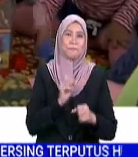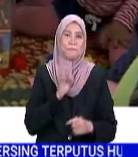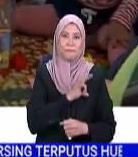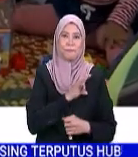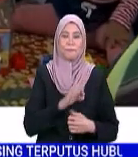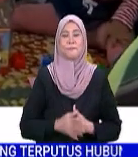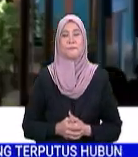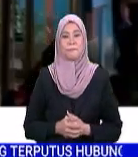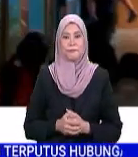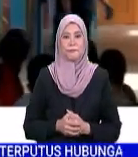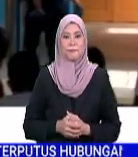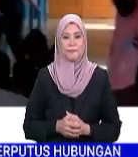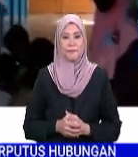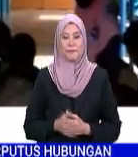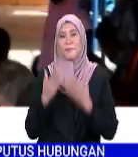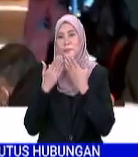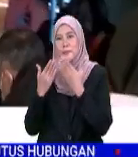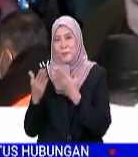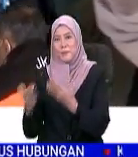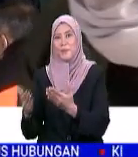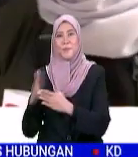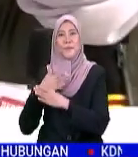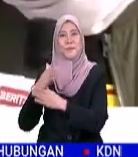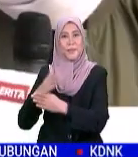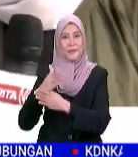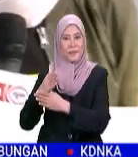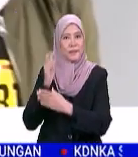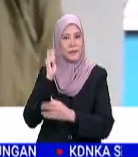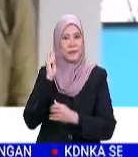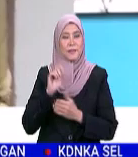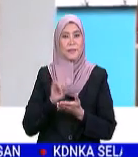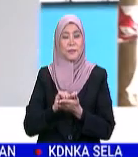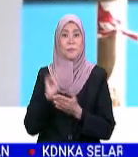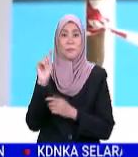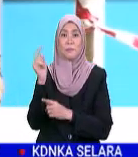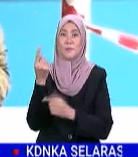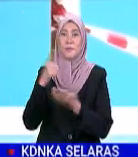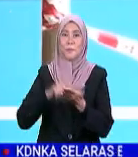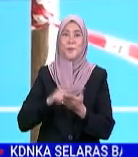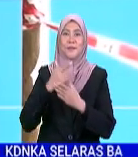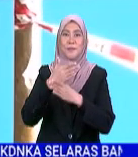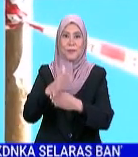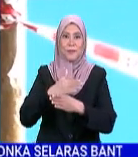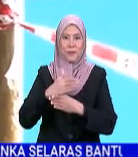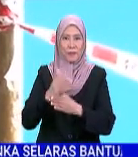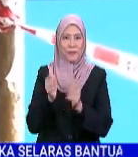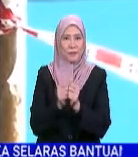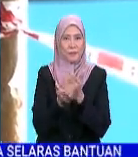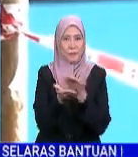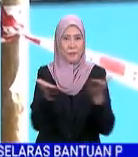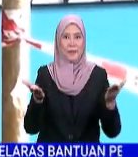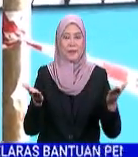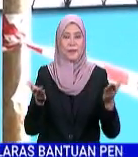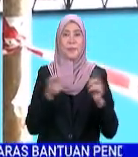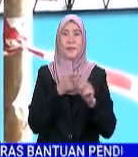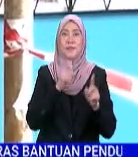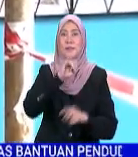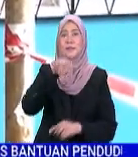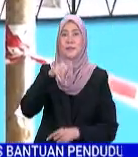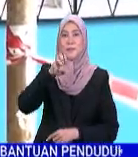Baik. Baik Puan, terima kasih dengan perkongsian itu. Baik, itu saja yang dapat saya kongsikan bersama anda dari